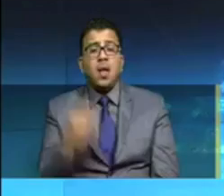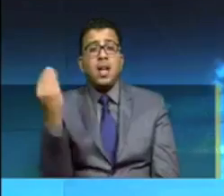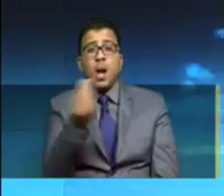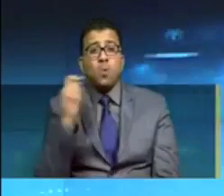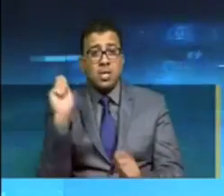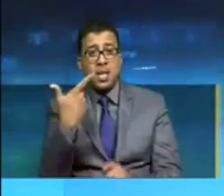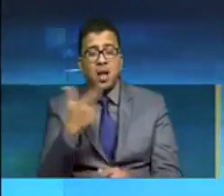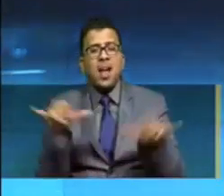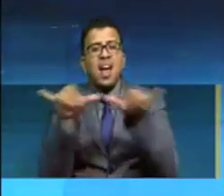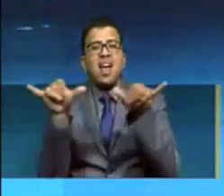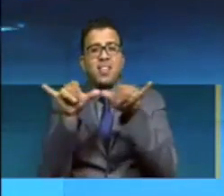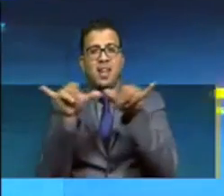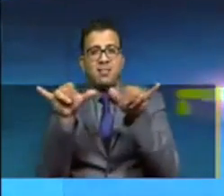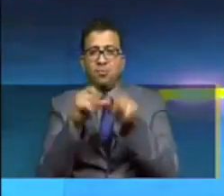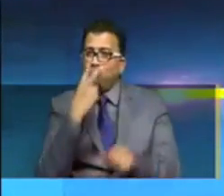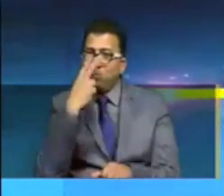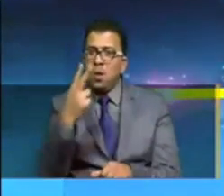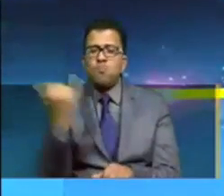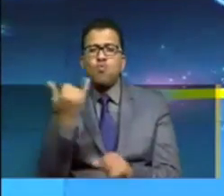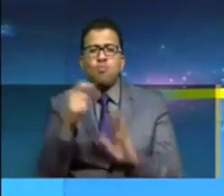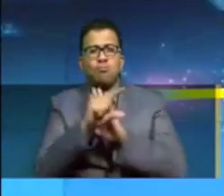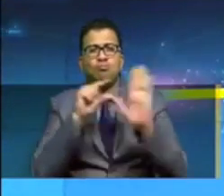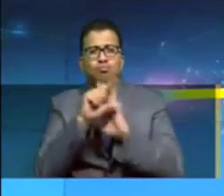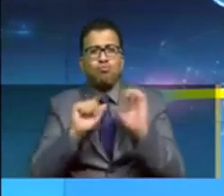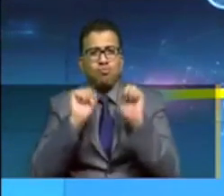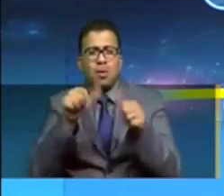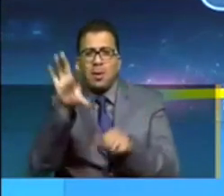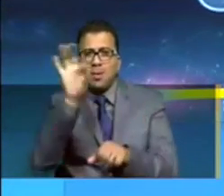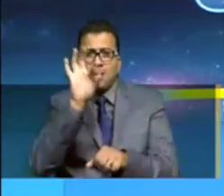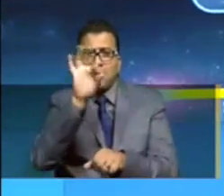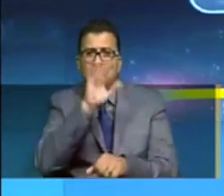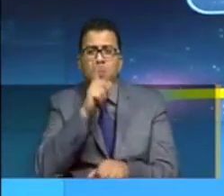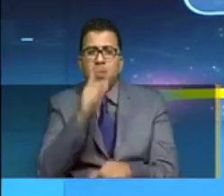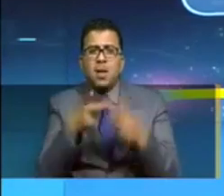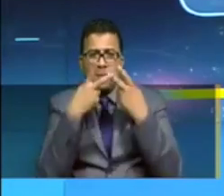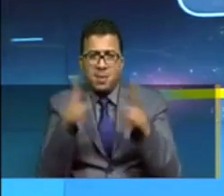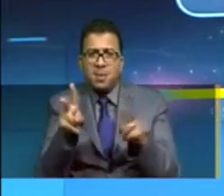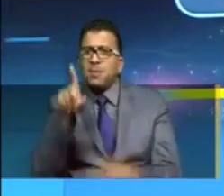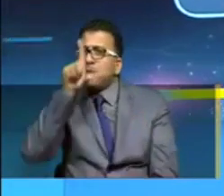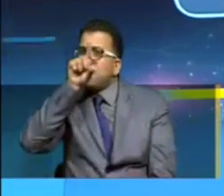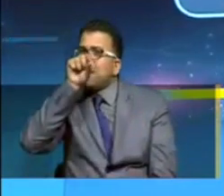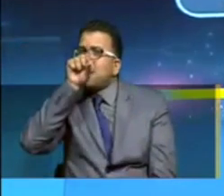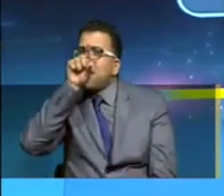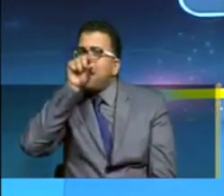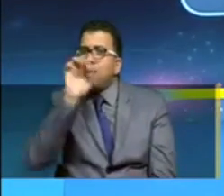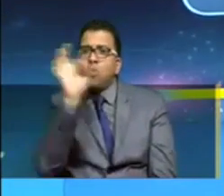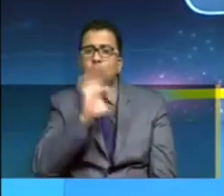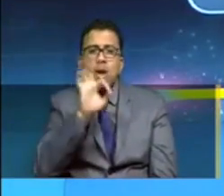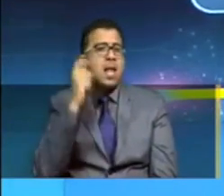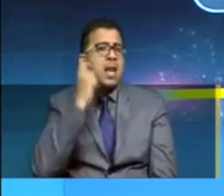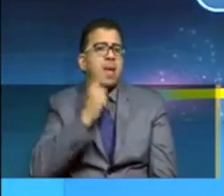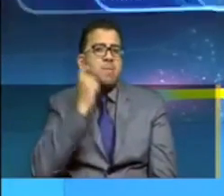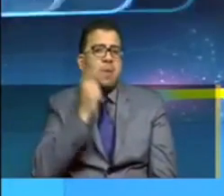جولة سريعة في مواقع التواصل الاجتماعي مع أبرز المشاركات التي اخترناها لكم، نبدأها مع أبرز تغريدات تويتر